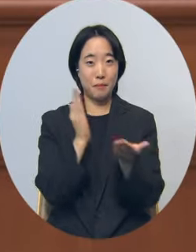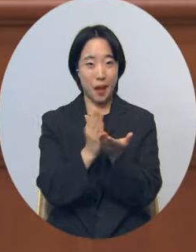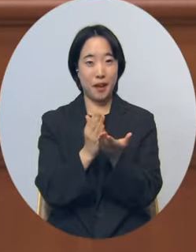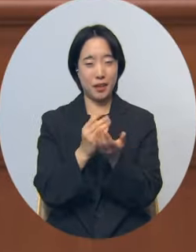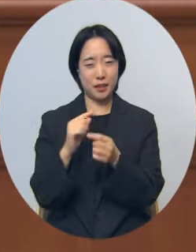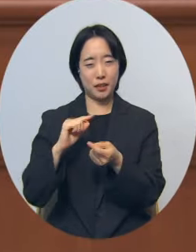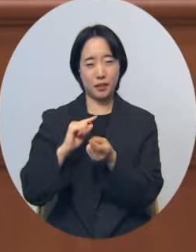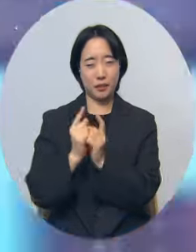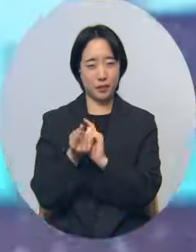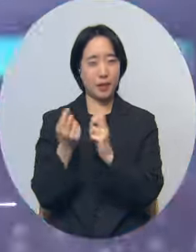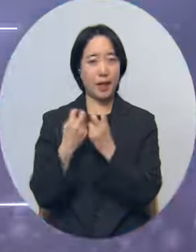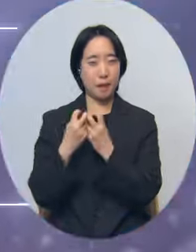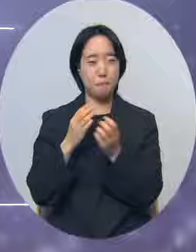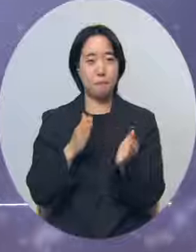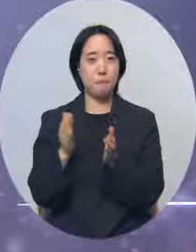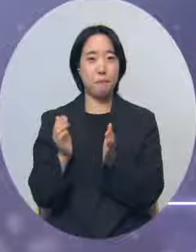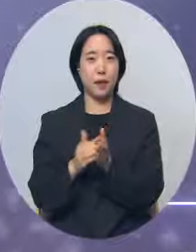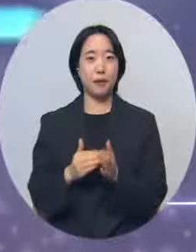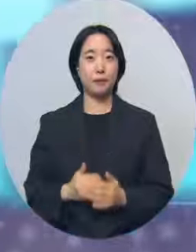마련하였습니다.